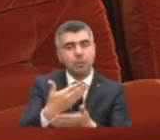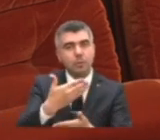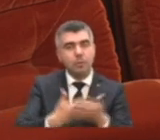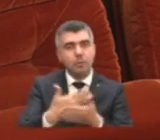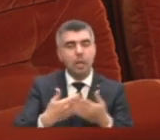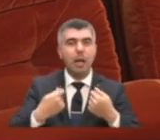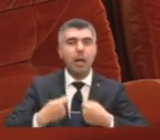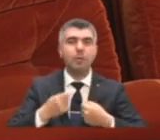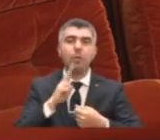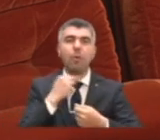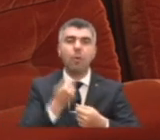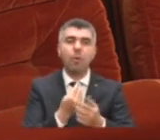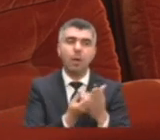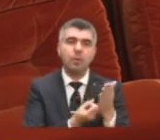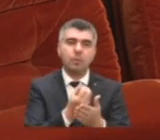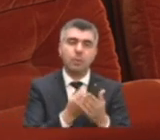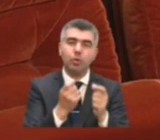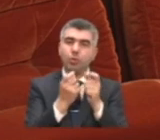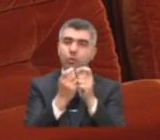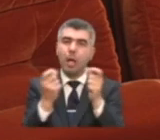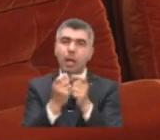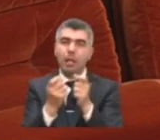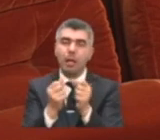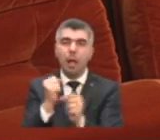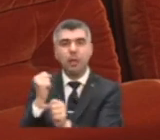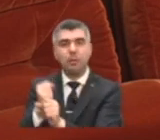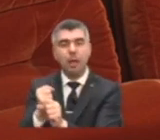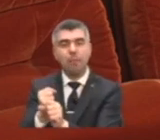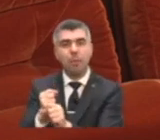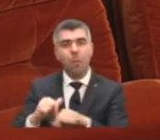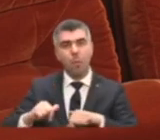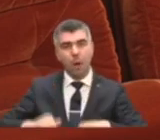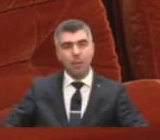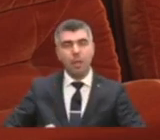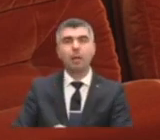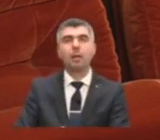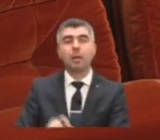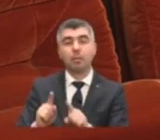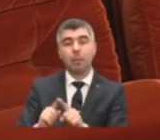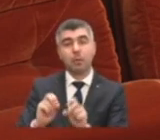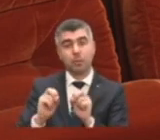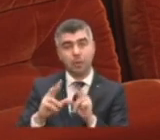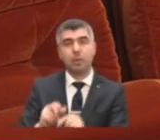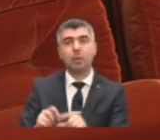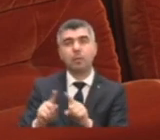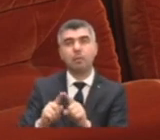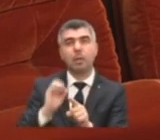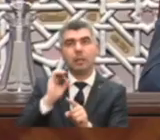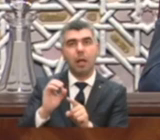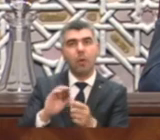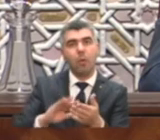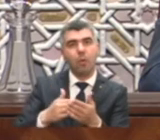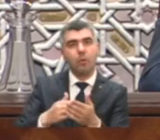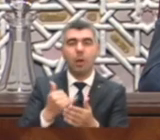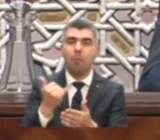رئيس الحكومه فيما يخص المقاولات اللي تتشتغل في الصفقات العموميه واللي سمحت لهذه المقاولات واحد التخفيف